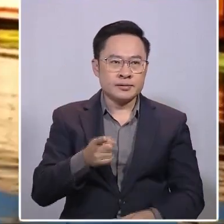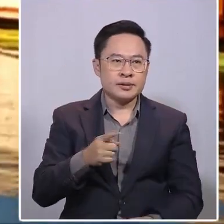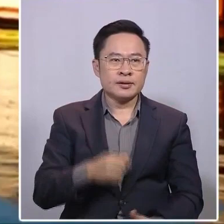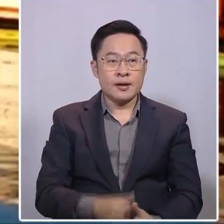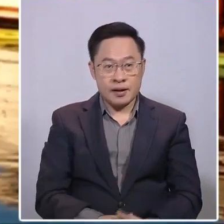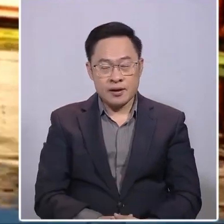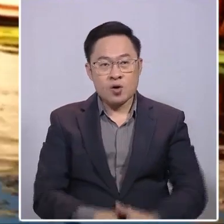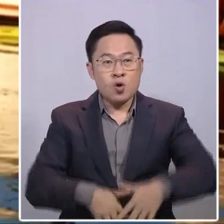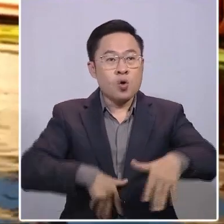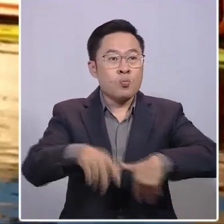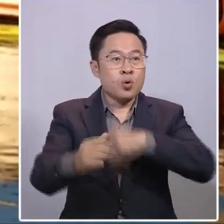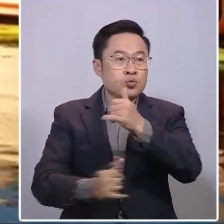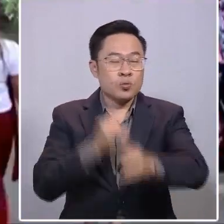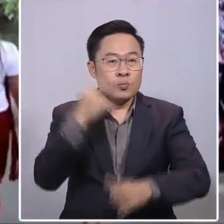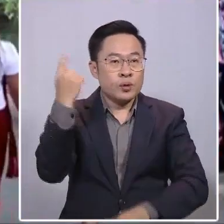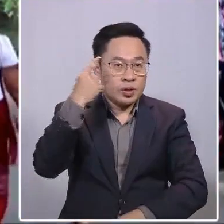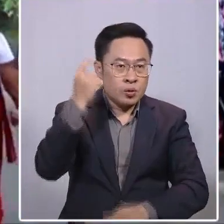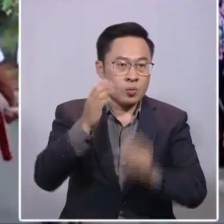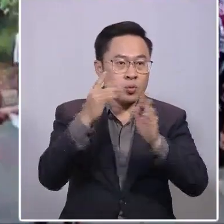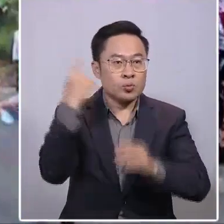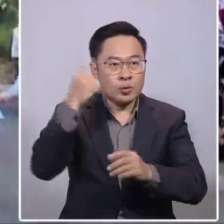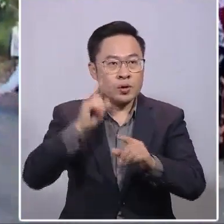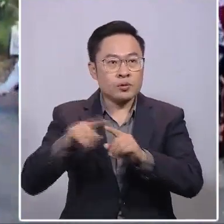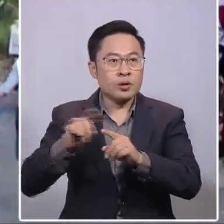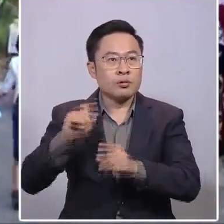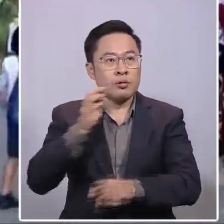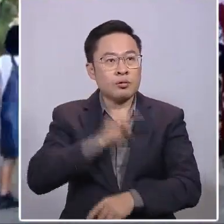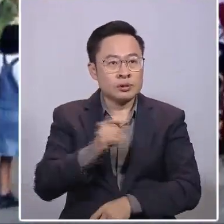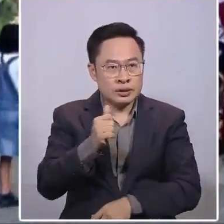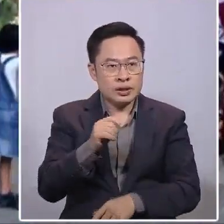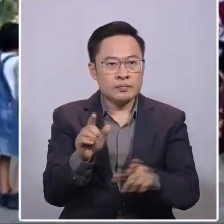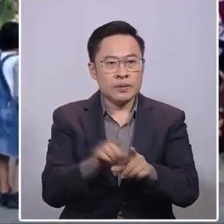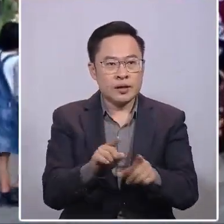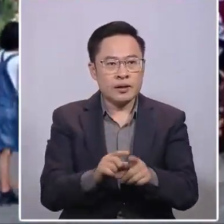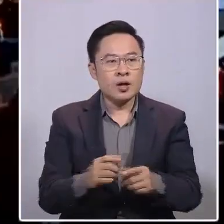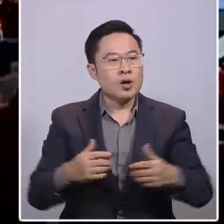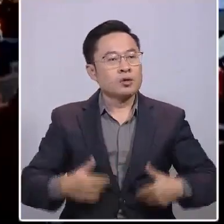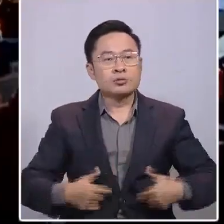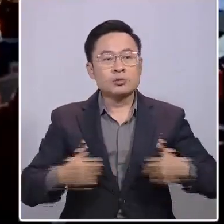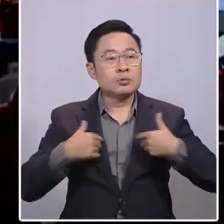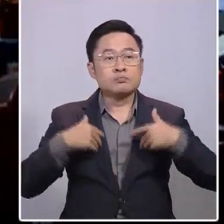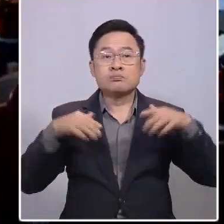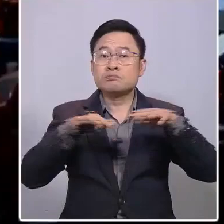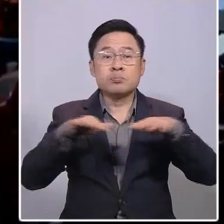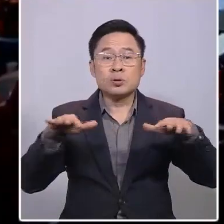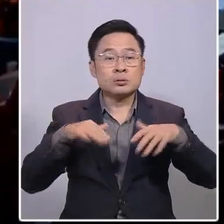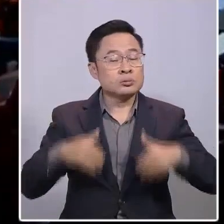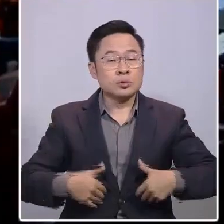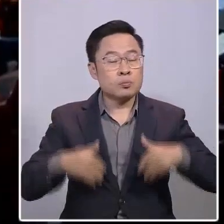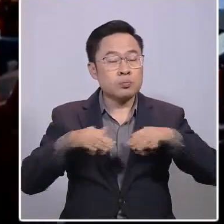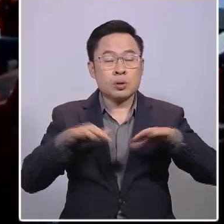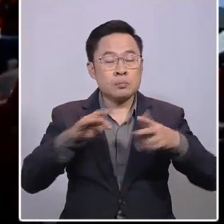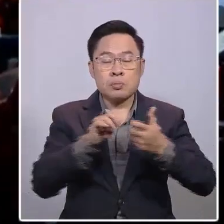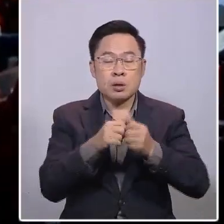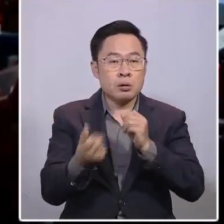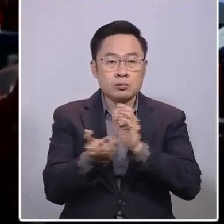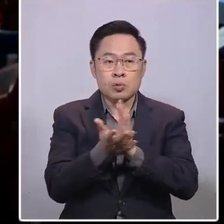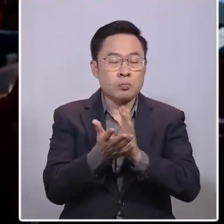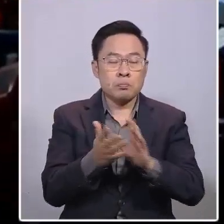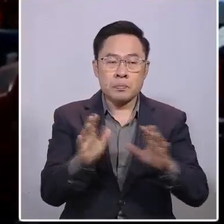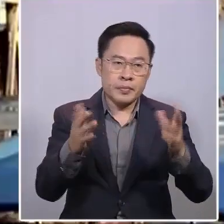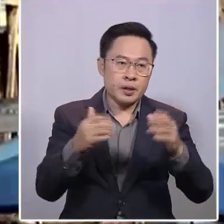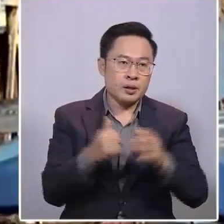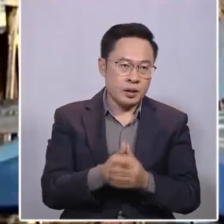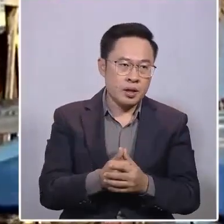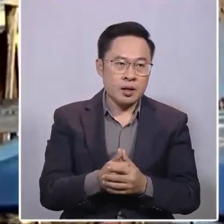แล้วก็ประชาชนรวมทั้งผู้ประกอบการในพื้นที่เขาบอกว่าก็ยังใช้ชีวิตตามปกติแล้วก็มีบางส่วนนะที่ยังคงจับ